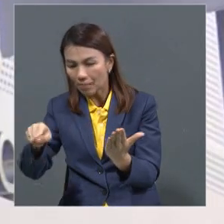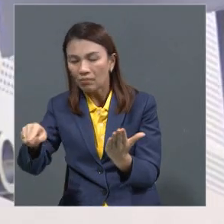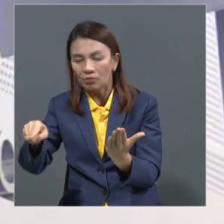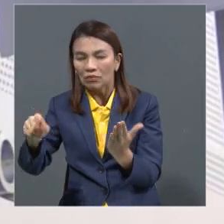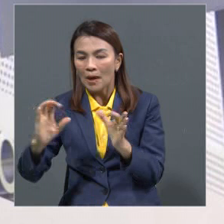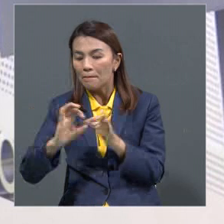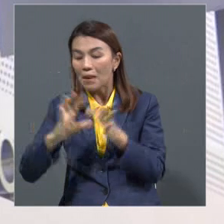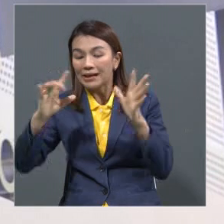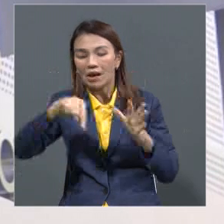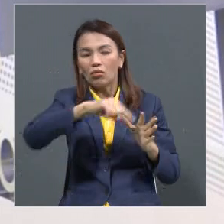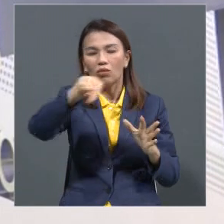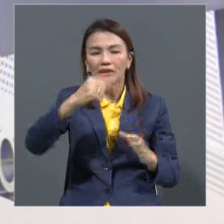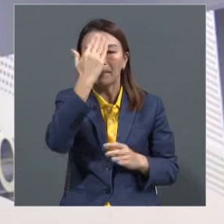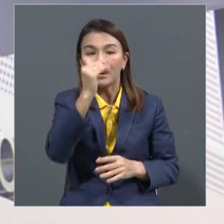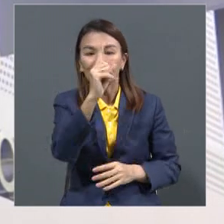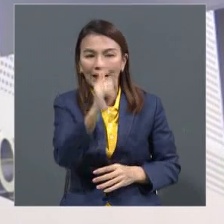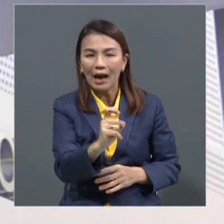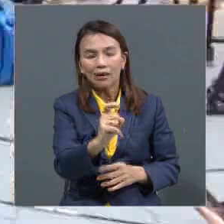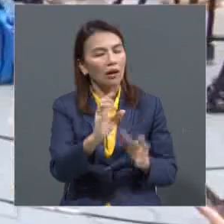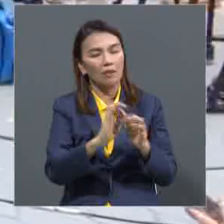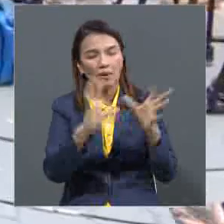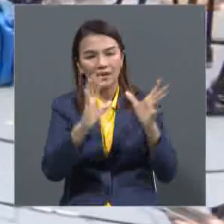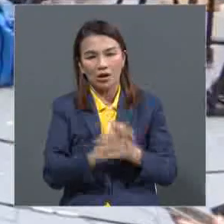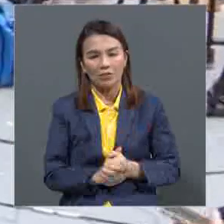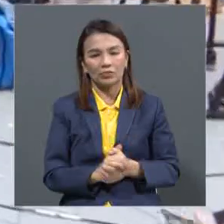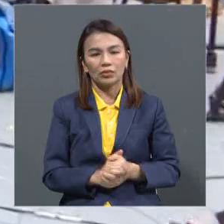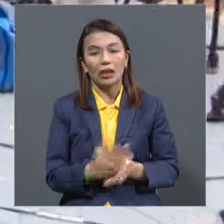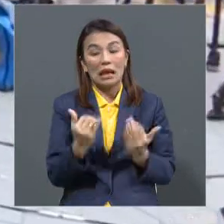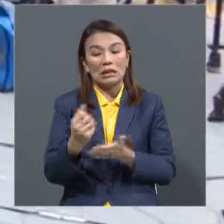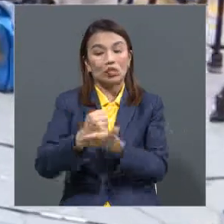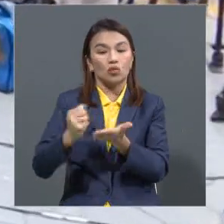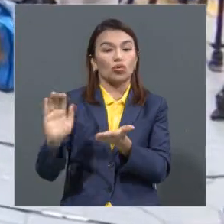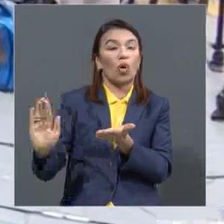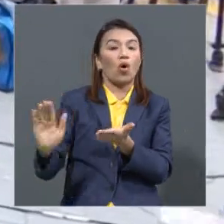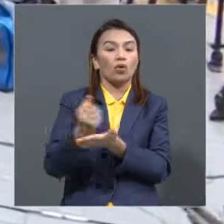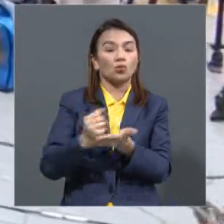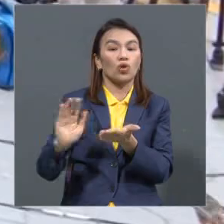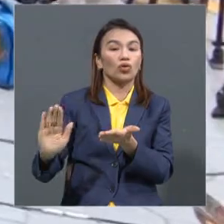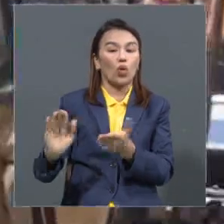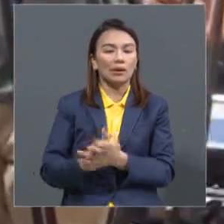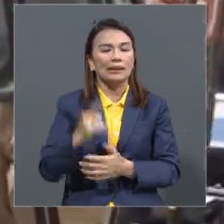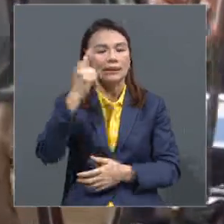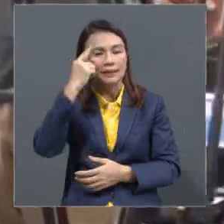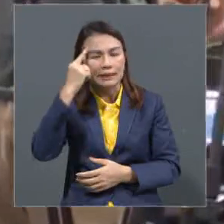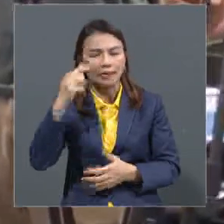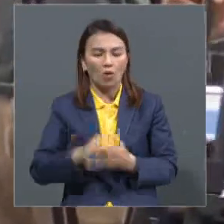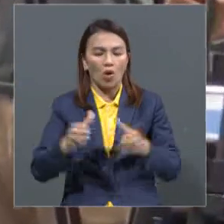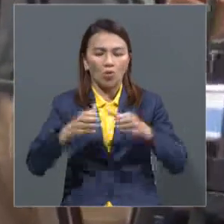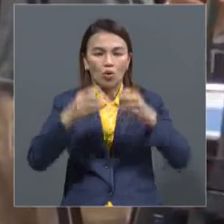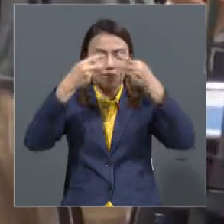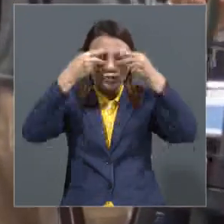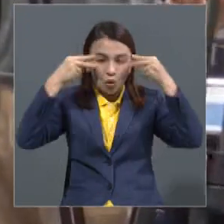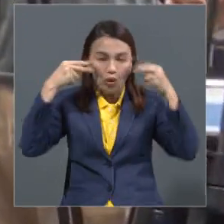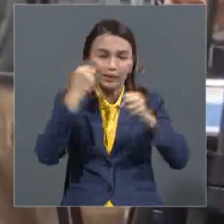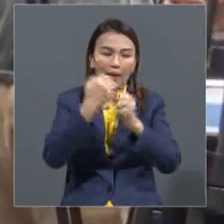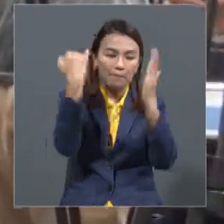นะครับทางด้านพลตรวจตรีนพสินยังย้ำด้วยนะครับว่าเรื่องนี้เป็นคดีส่วนตัวไม่ใช่การเอ่อก่ออาชญกรรมไม่ใช่แก๊งอาชกรรมข้ามชาติ